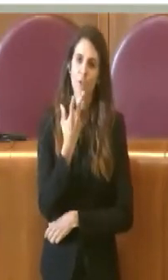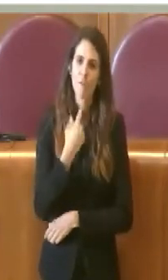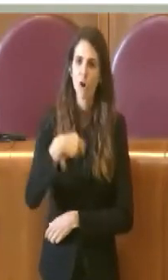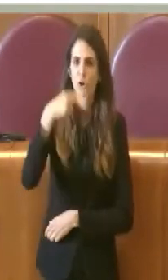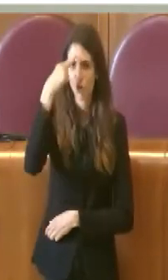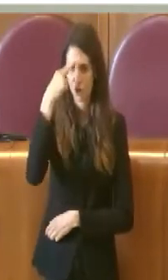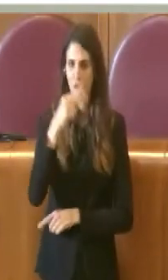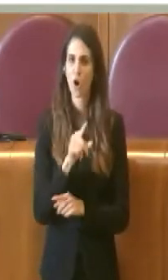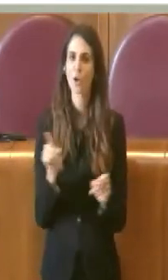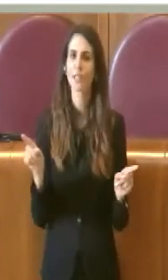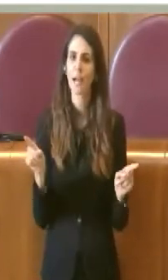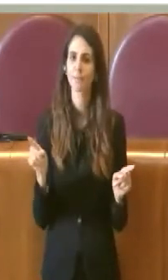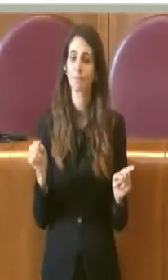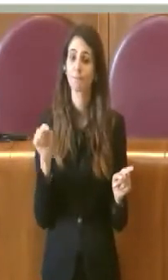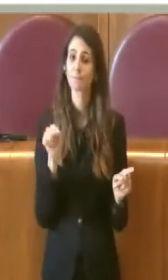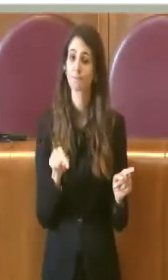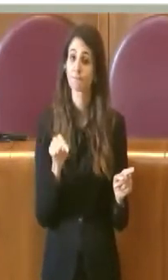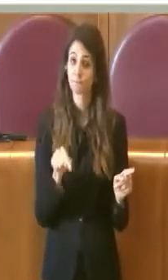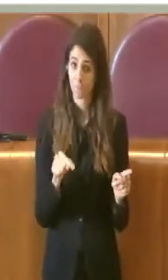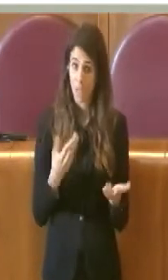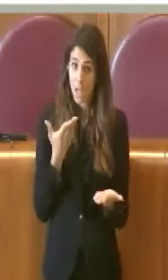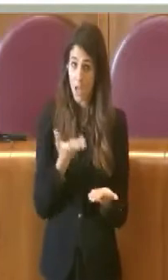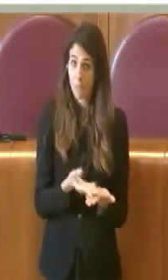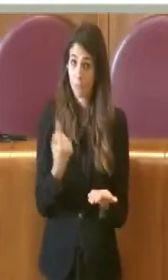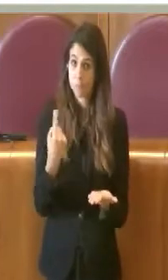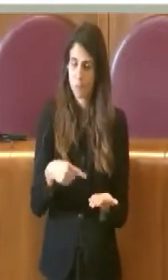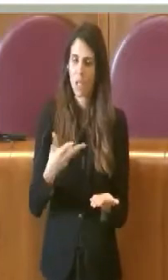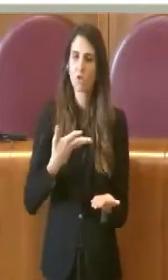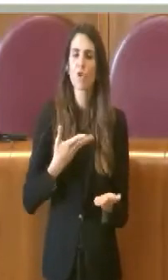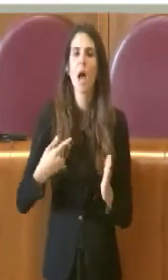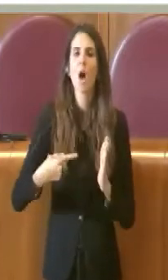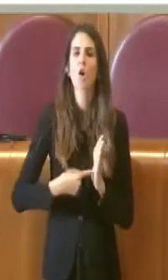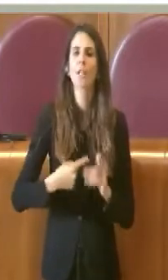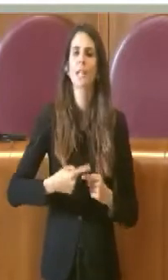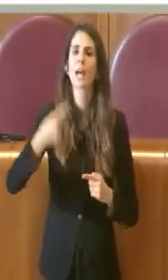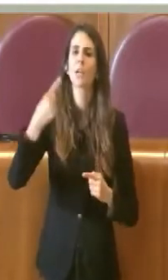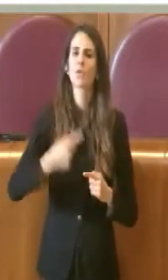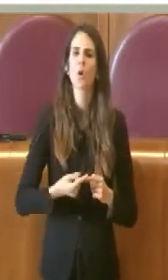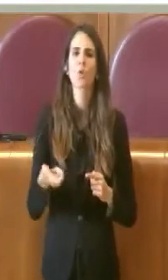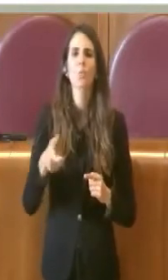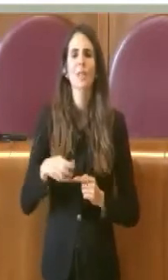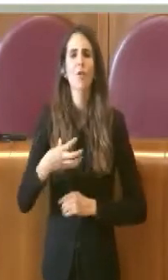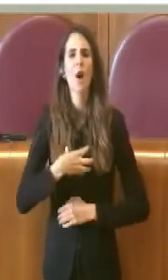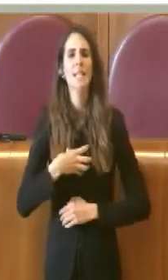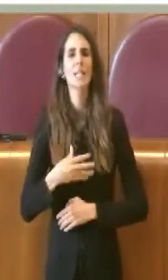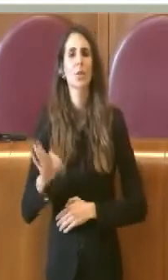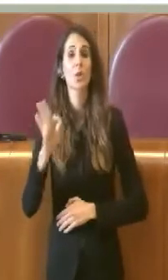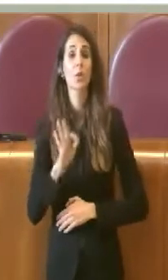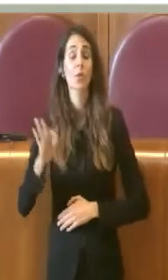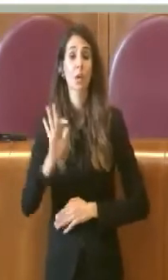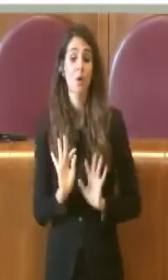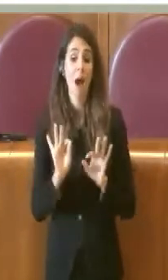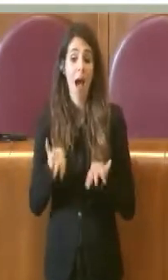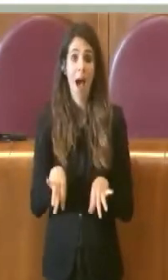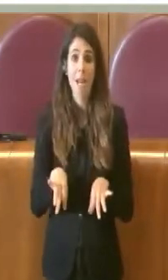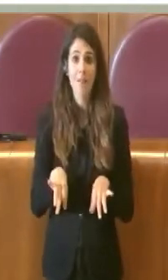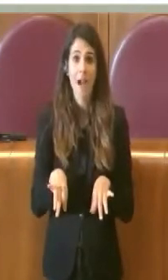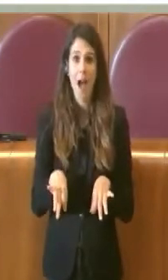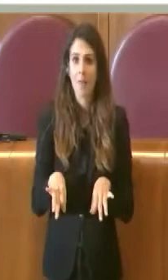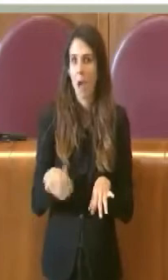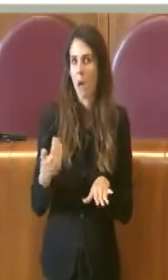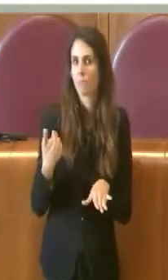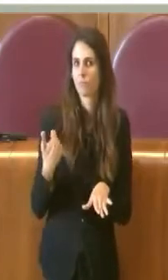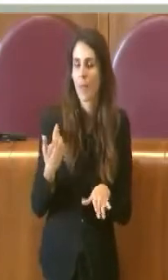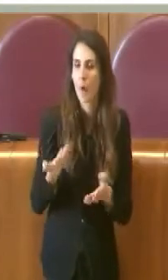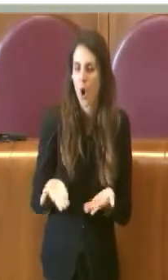ricordare quell'ordine del giorno perché l'assessore Fiorini era appena arrivata, era arrivata da